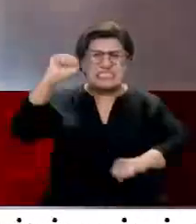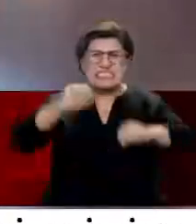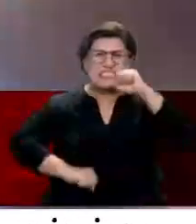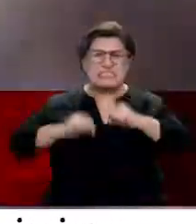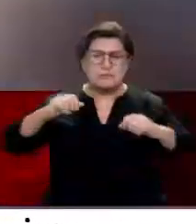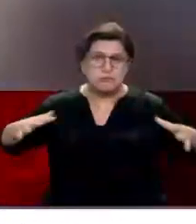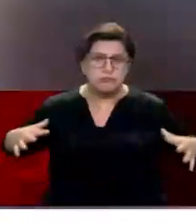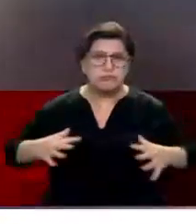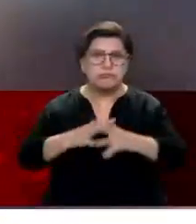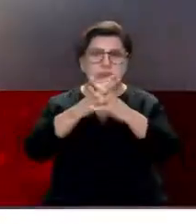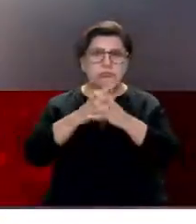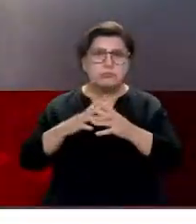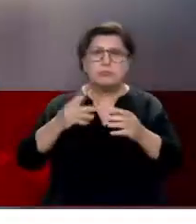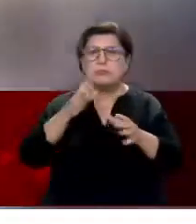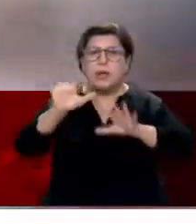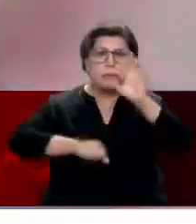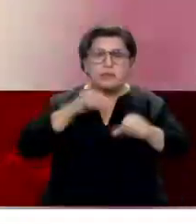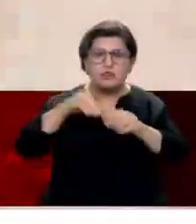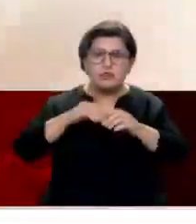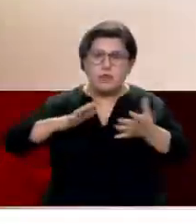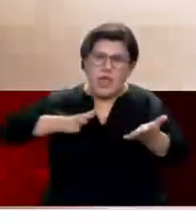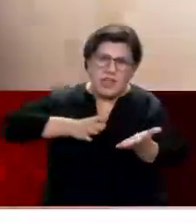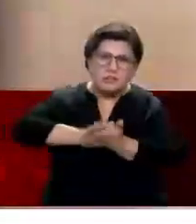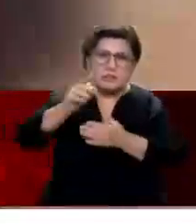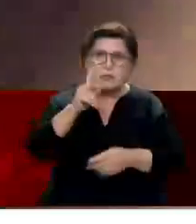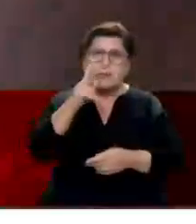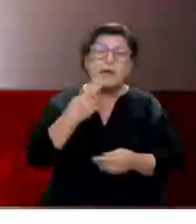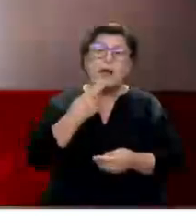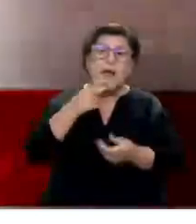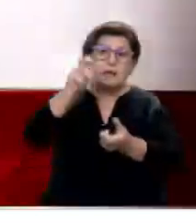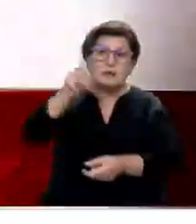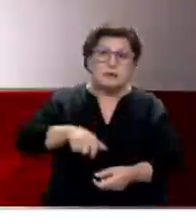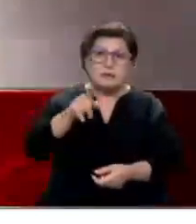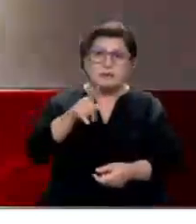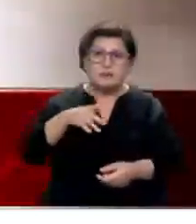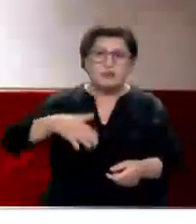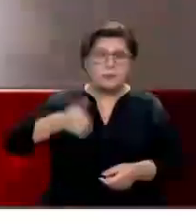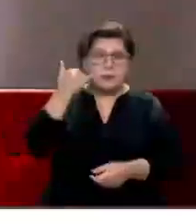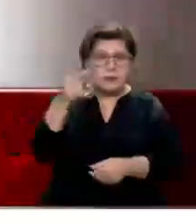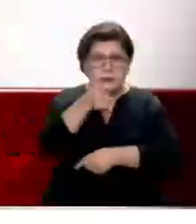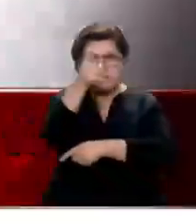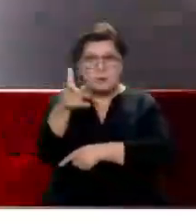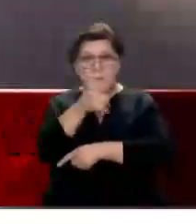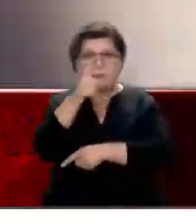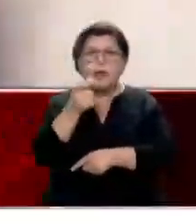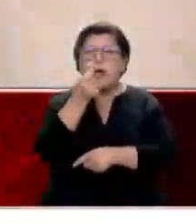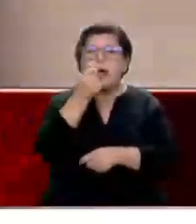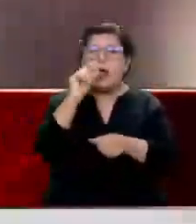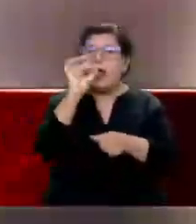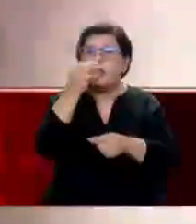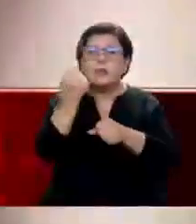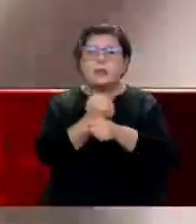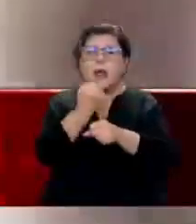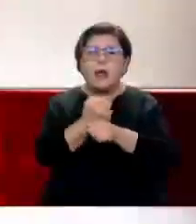Adeta birbirlerini ezdiler. İzdihamın arasında kalan bir kadının cep telefonu kamerasına yansıyan bu görüntüler Ankara Altındağ'daki bir